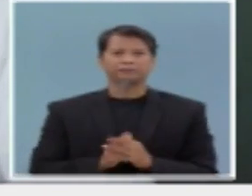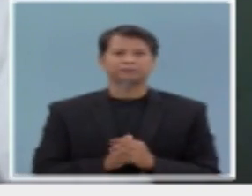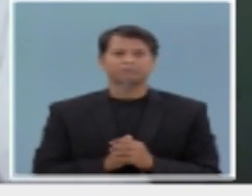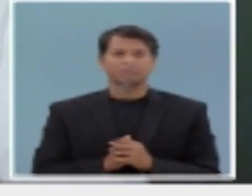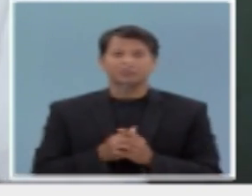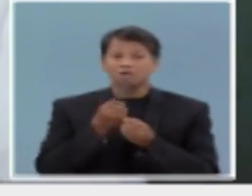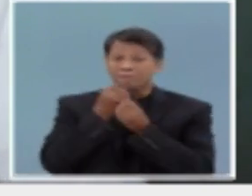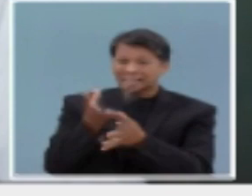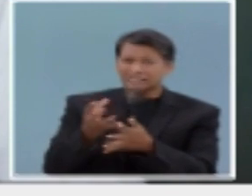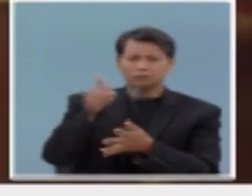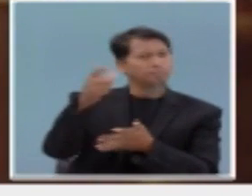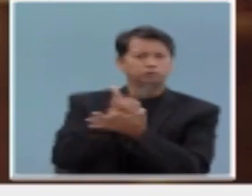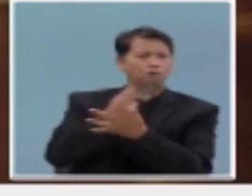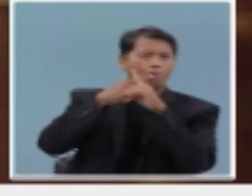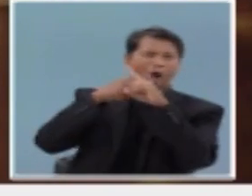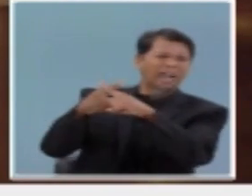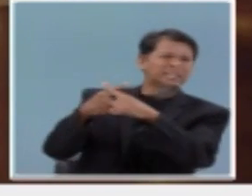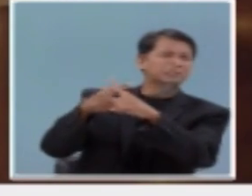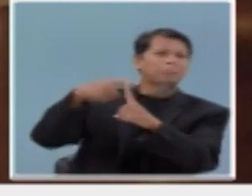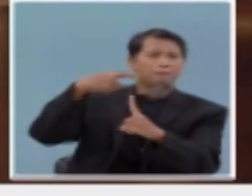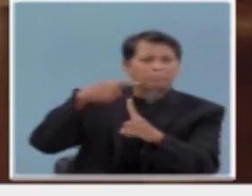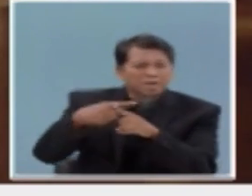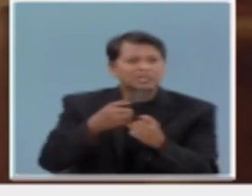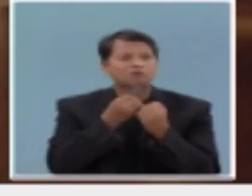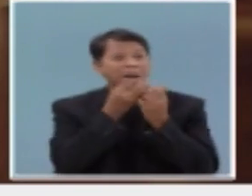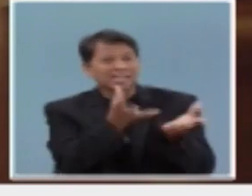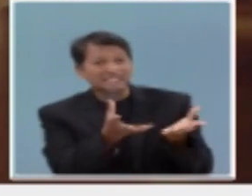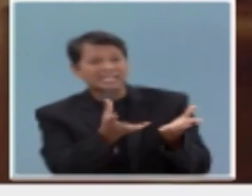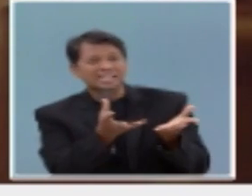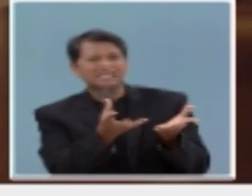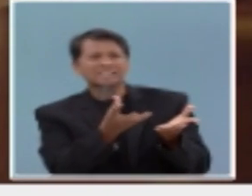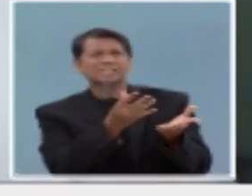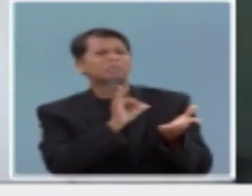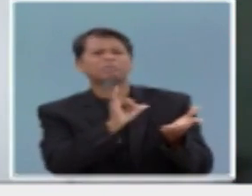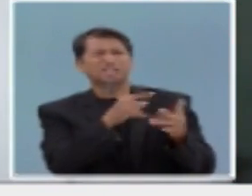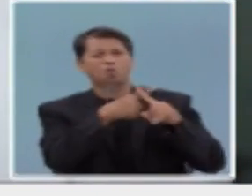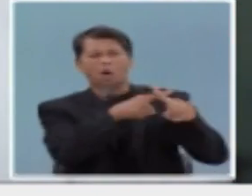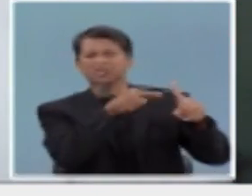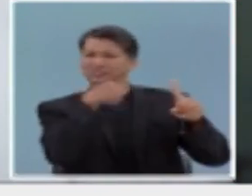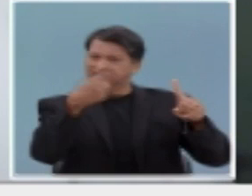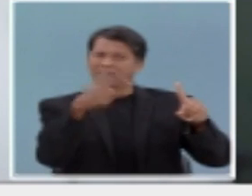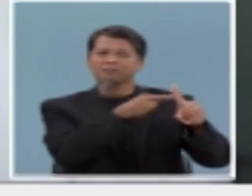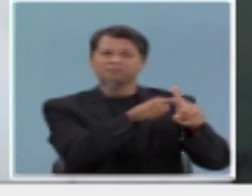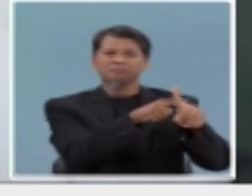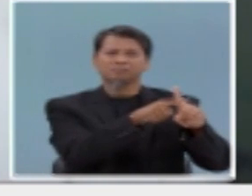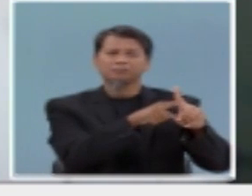hoax serta rumor. Kita sebenarnya harus yakin dengan fakta,